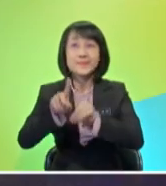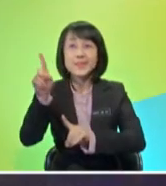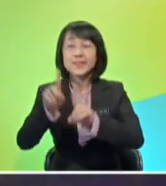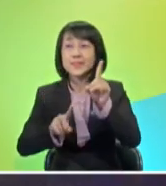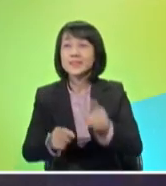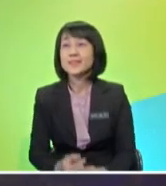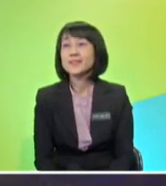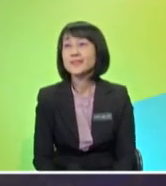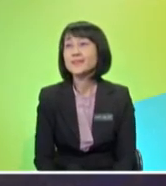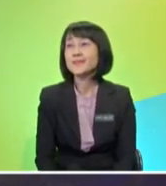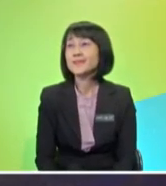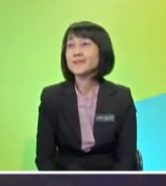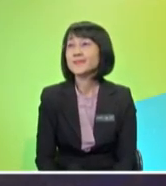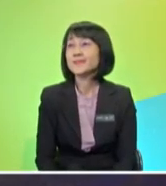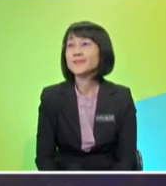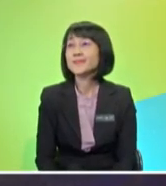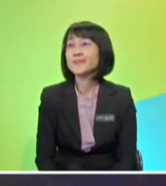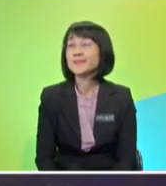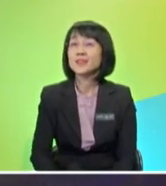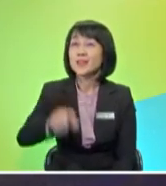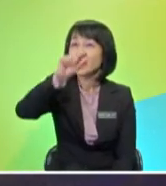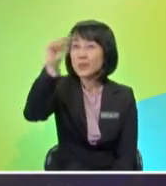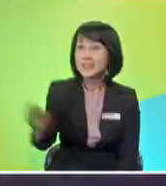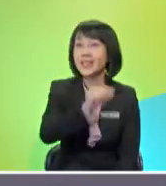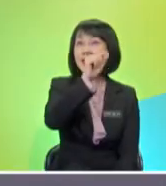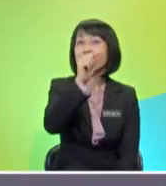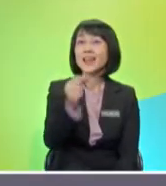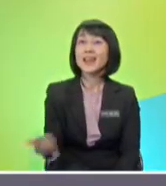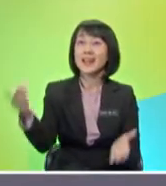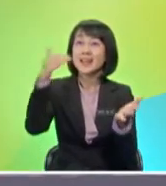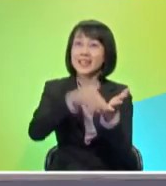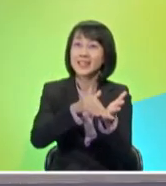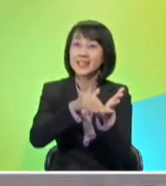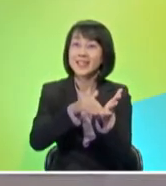baiklah. Seterusnya kita teruskan cikgu lagi dia. Okey. Kita